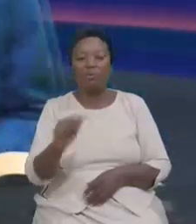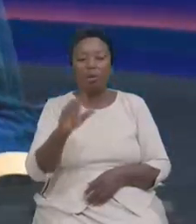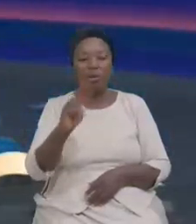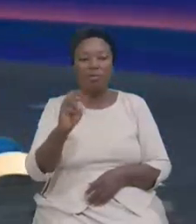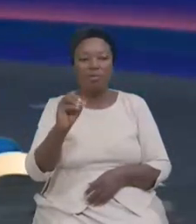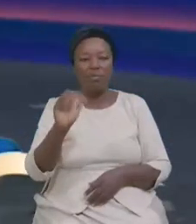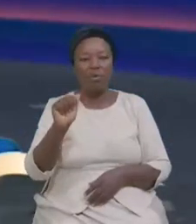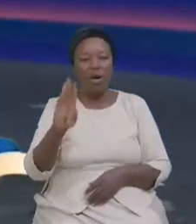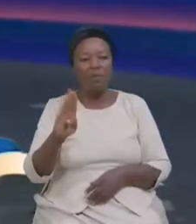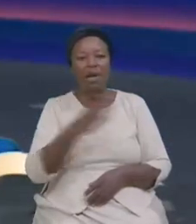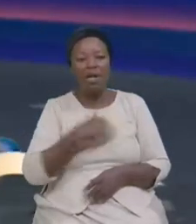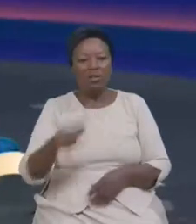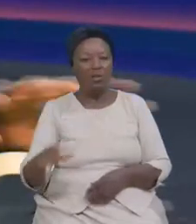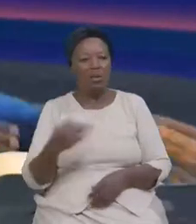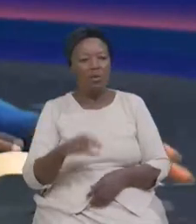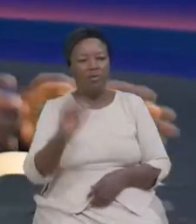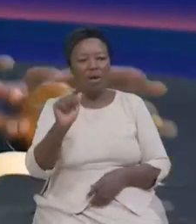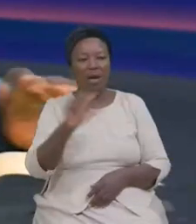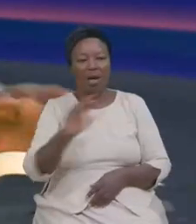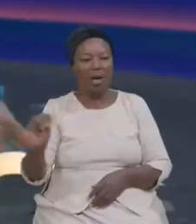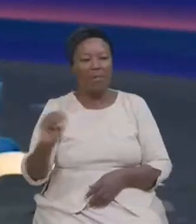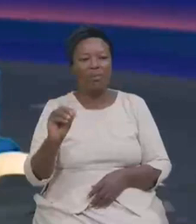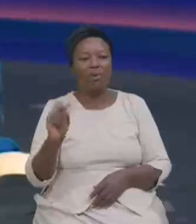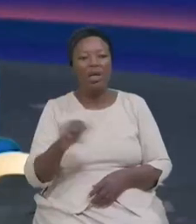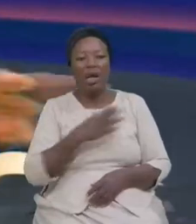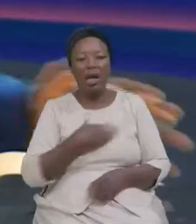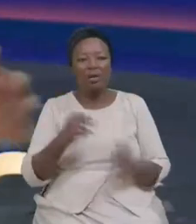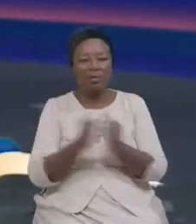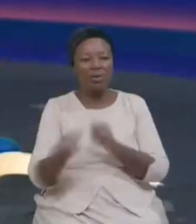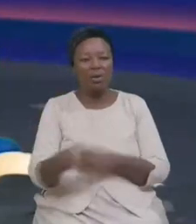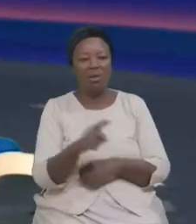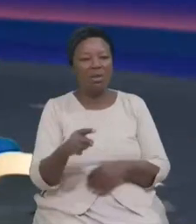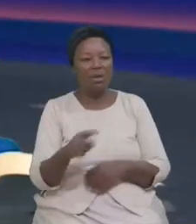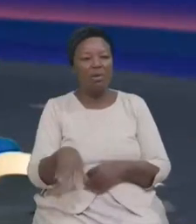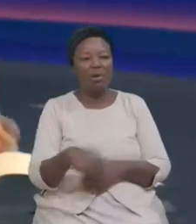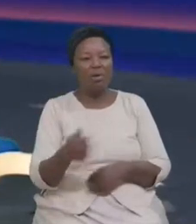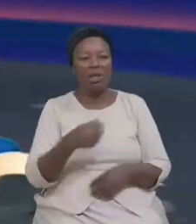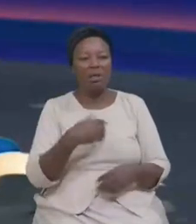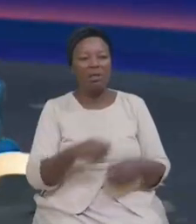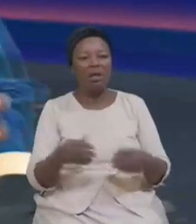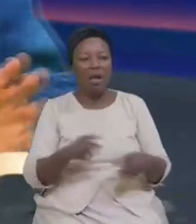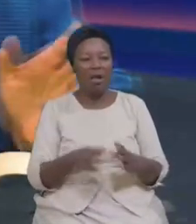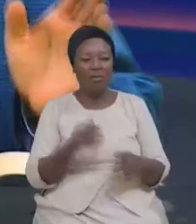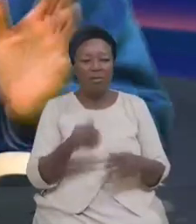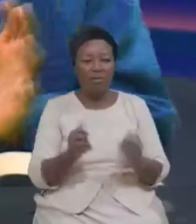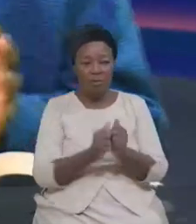Moabites, marchaient contre Josaphat pour lui faire la guerre.